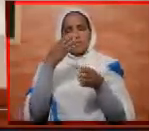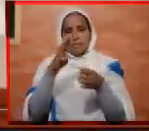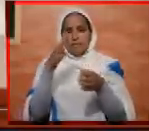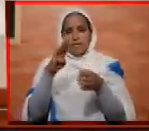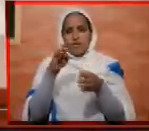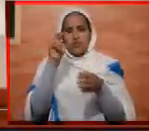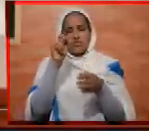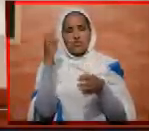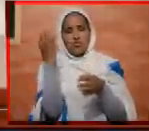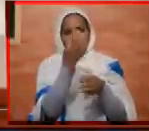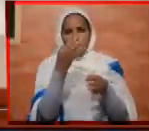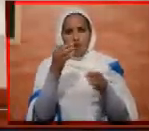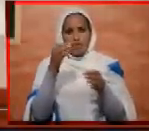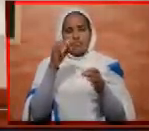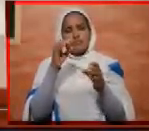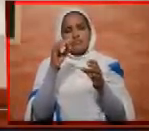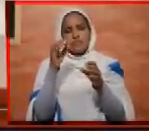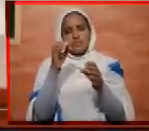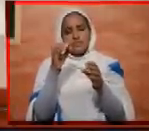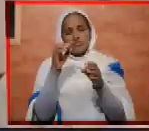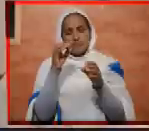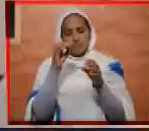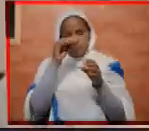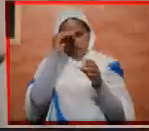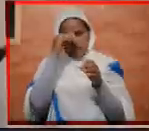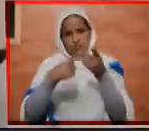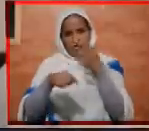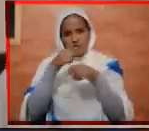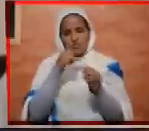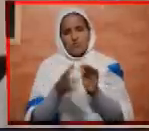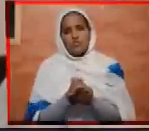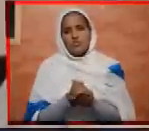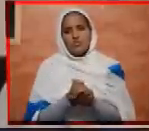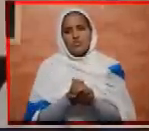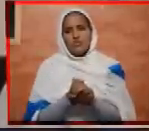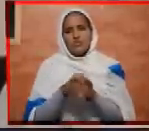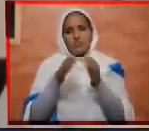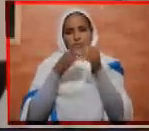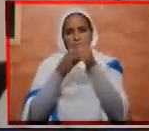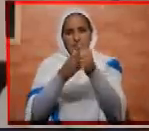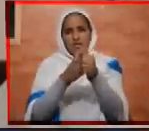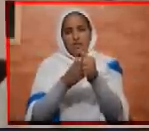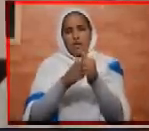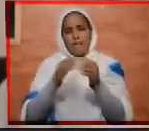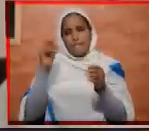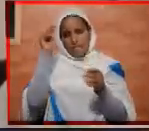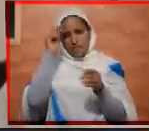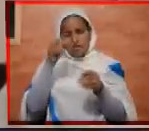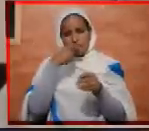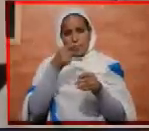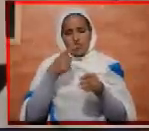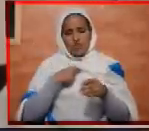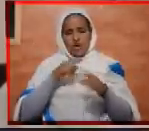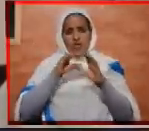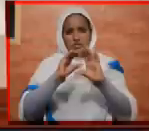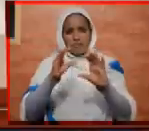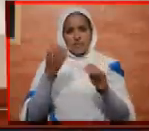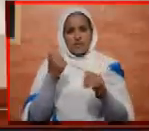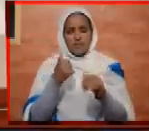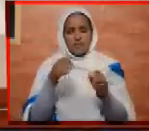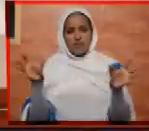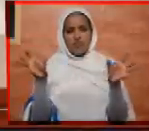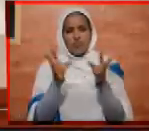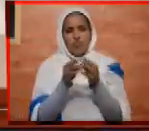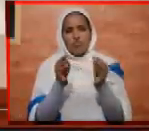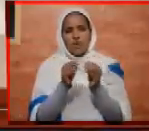ቤተክርስቲያን በስማሬ መምህርነት ለ14 ዓመታት ሳስተምር ቆይቻለሁ። አሁን